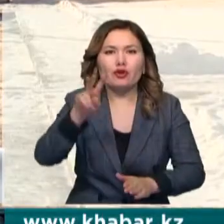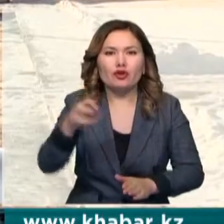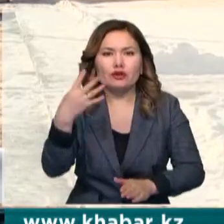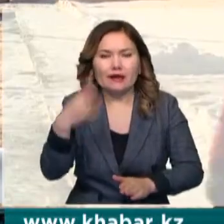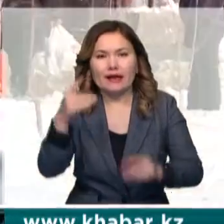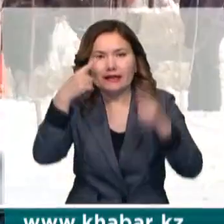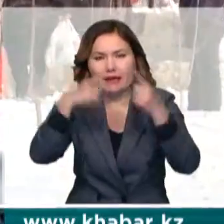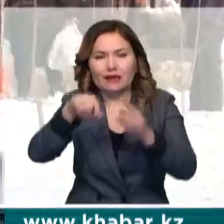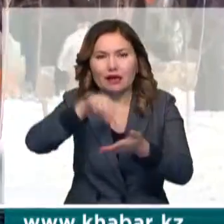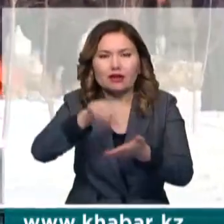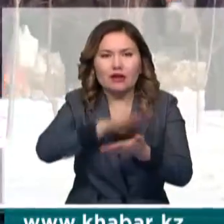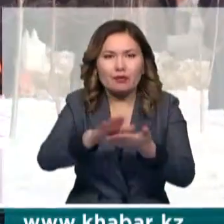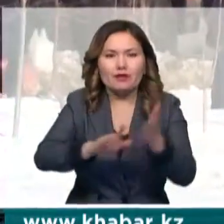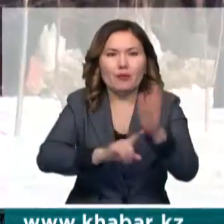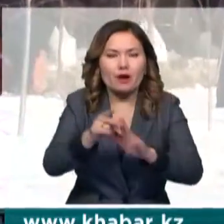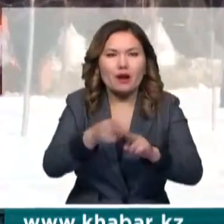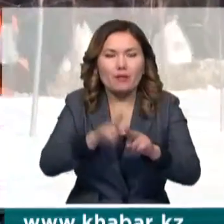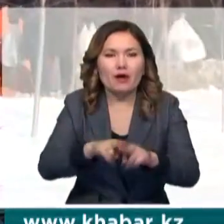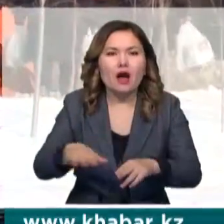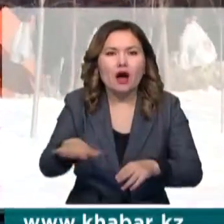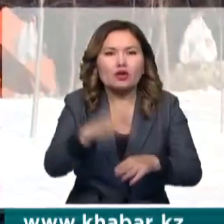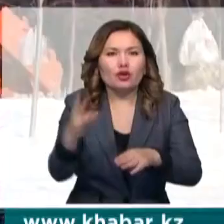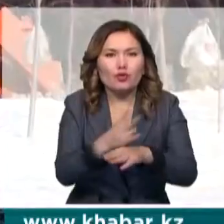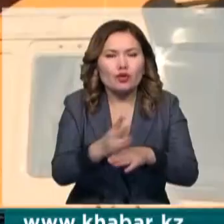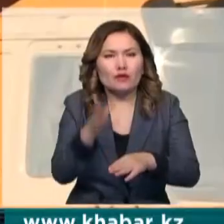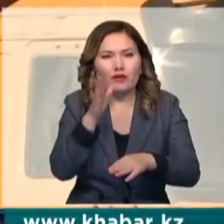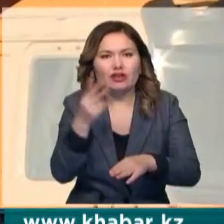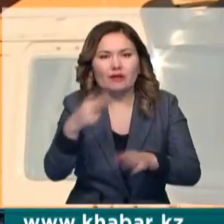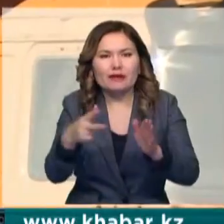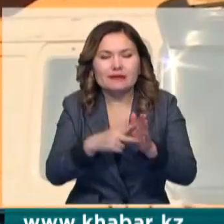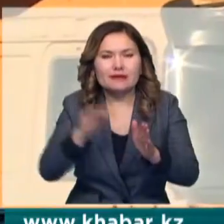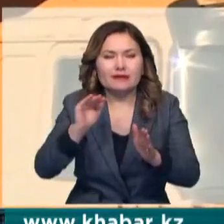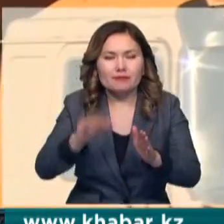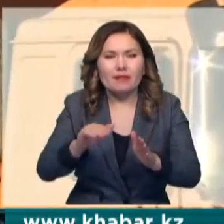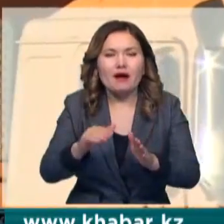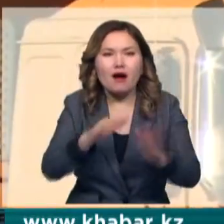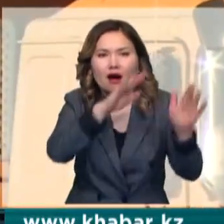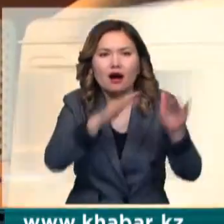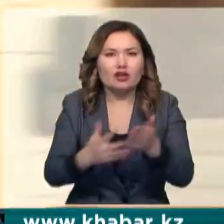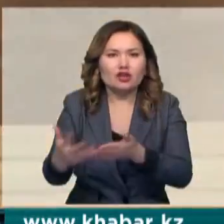техника шыққан. Түнгі уақытта полигондарға 28 мың текше метрден астам қар шығарылды.